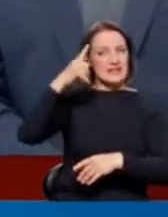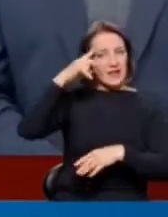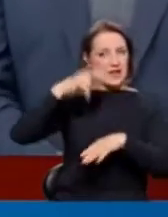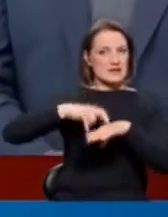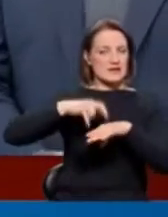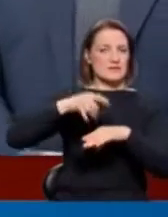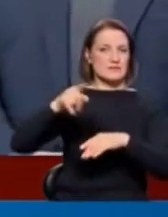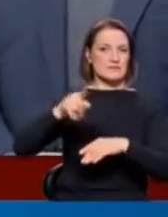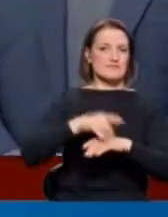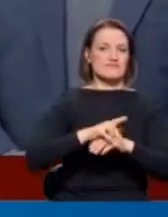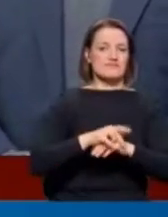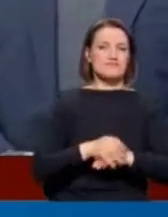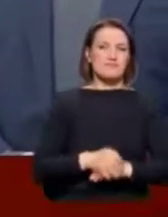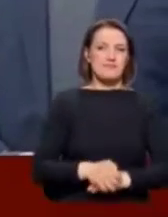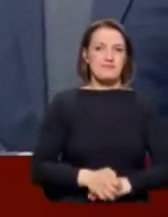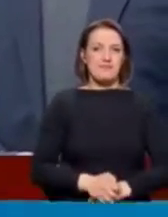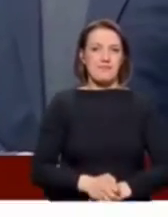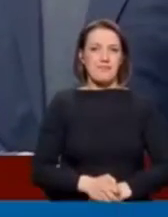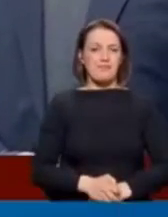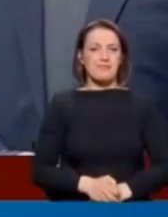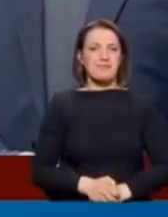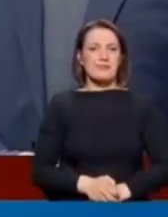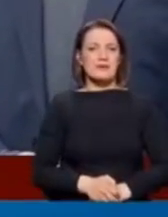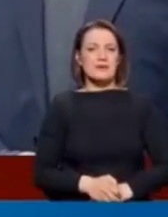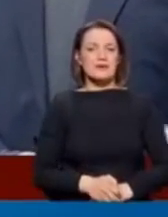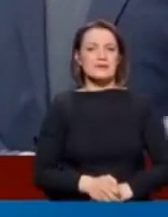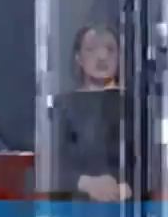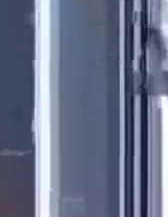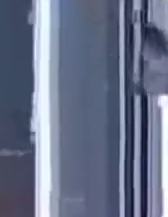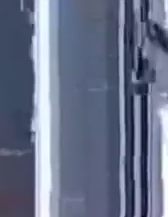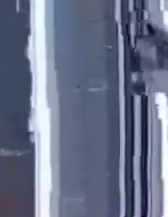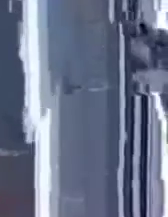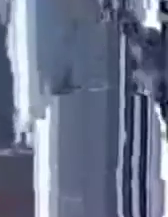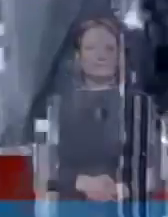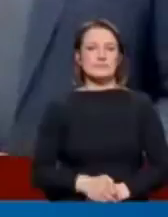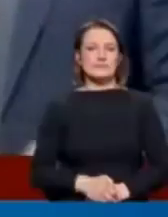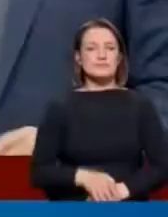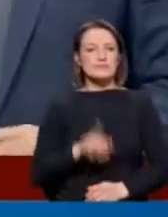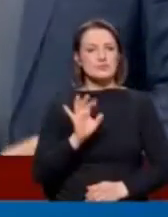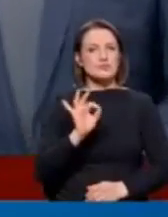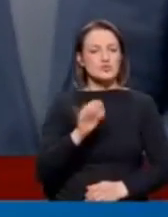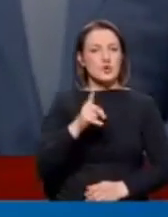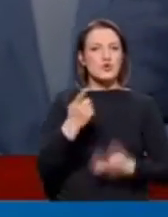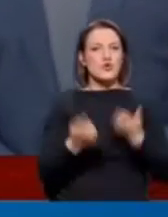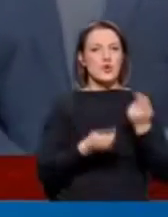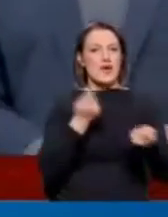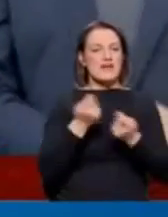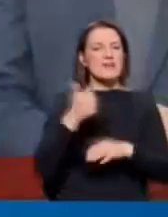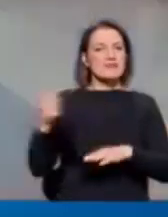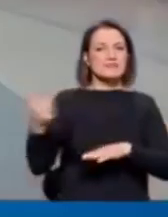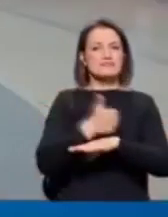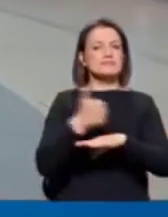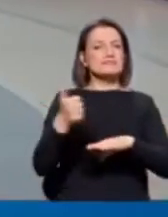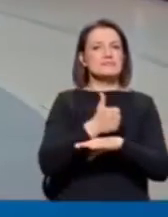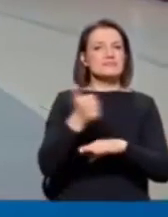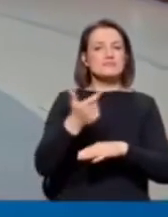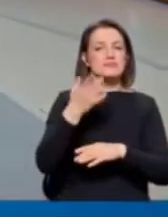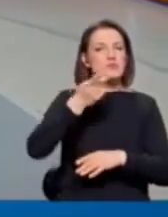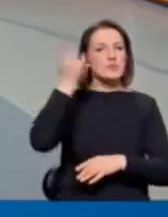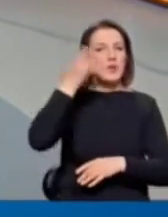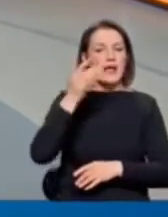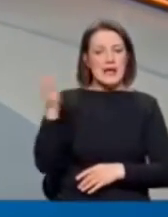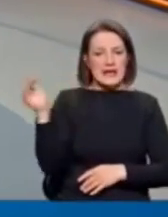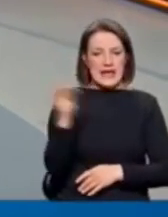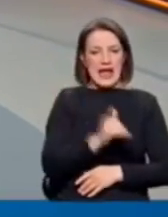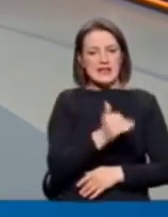hatırlattın yok Çok merak ediyorum o kadar böyle şey bu tür görevlerde gelenler hiçbir şeyi unutuyorlar